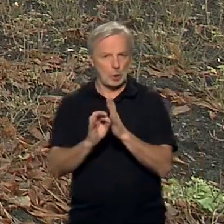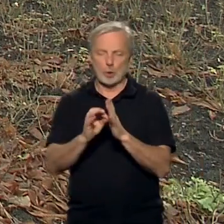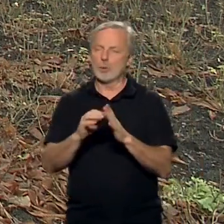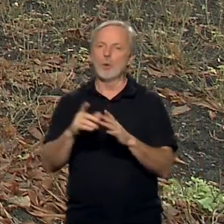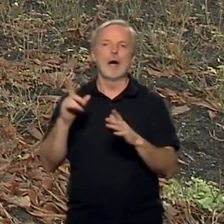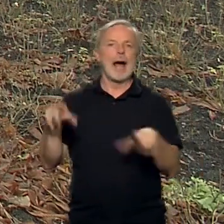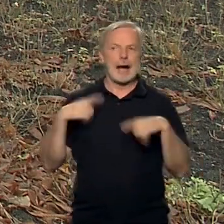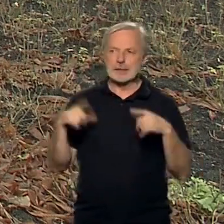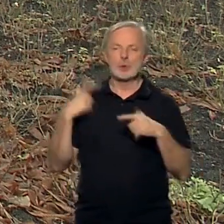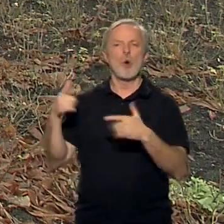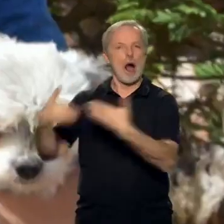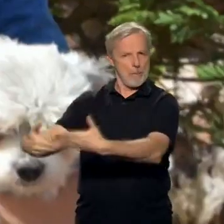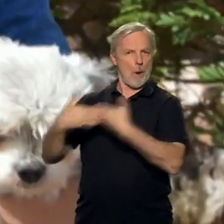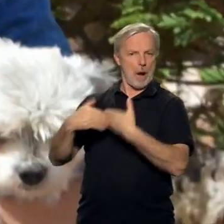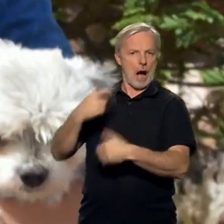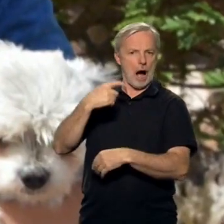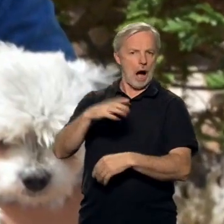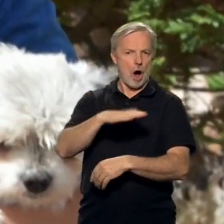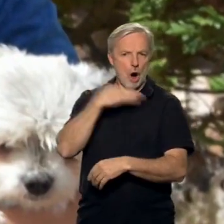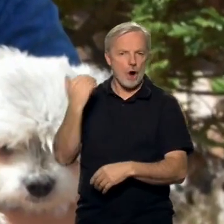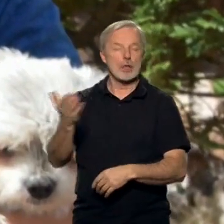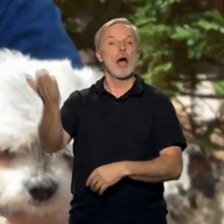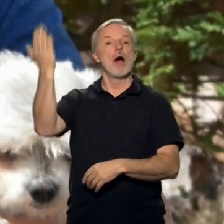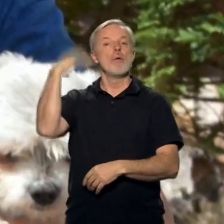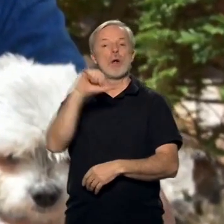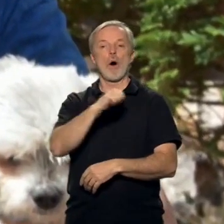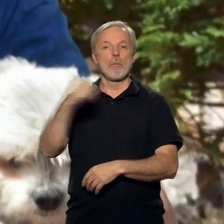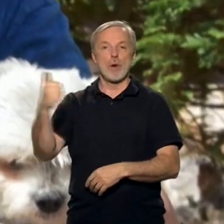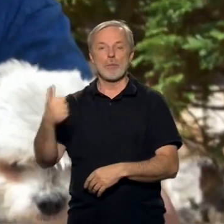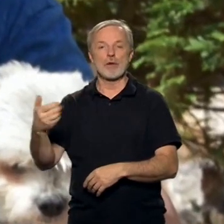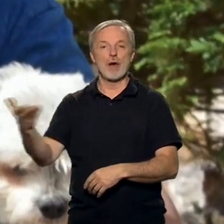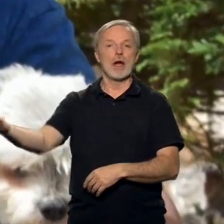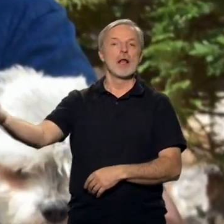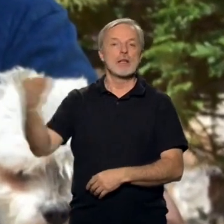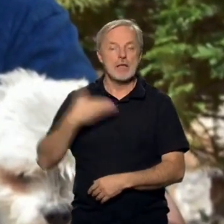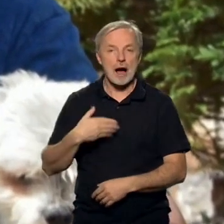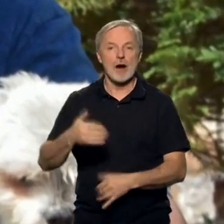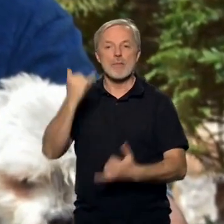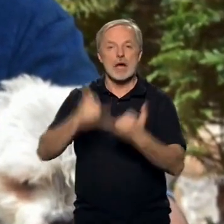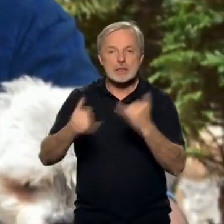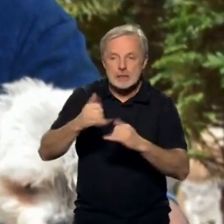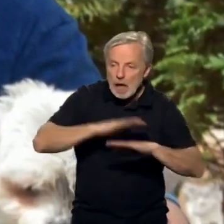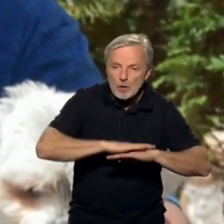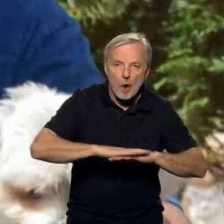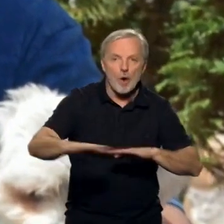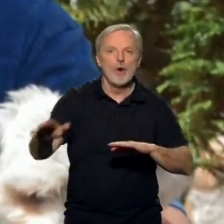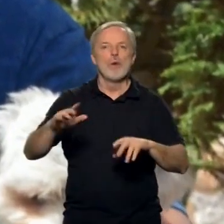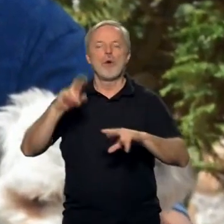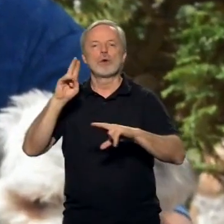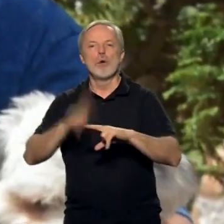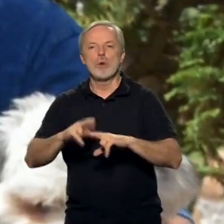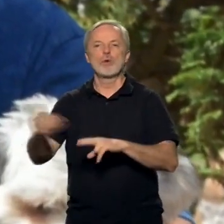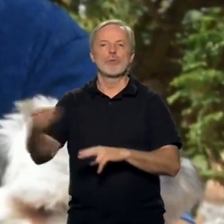hodně. Poprvé nám přivezli staliva, třikrát jsme od nich